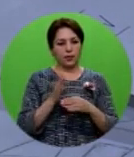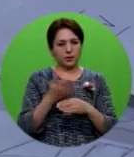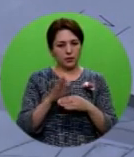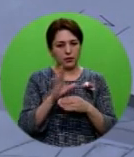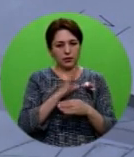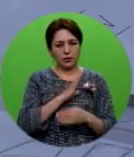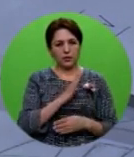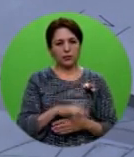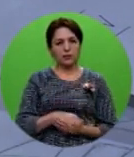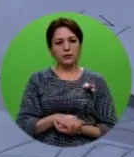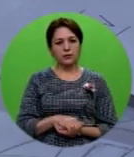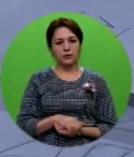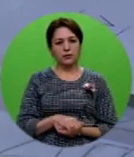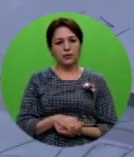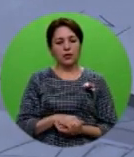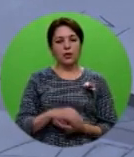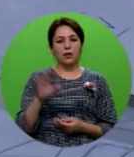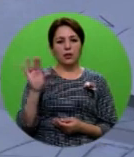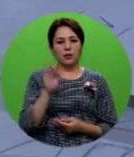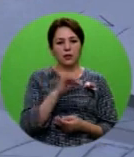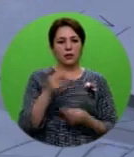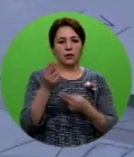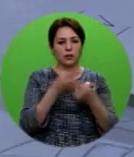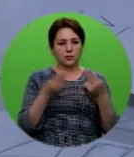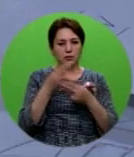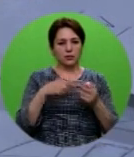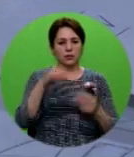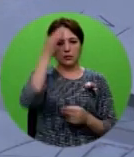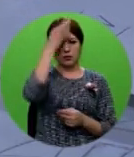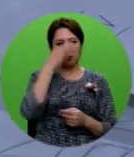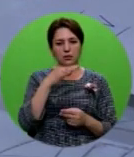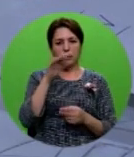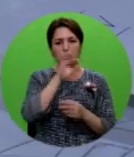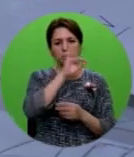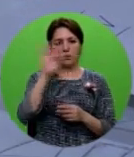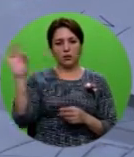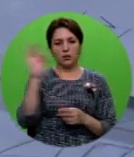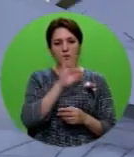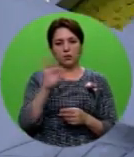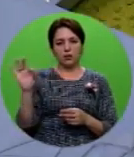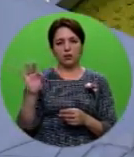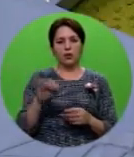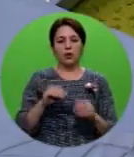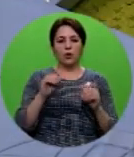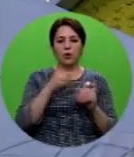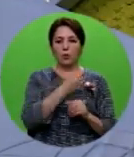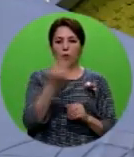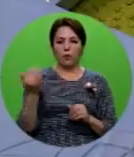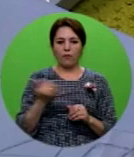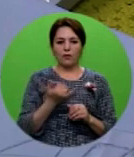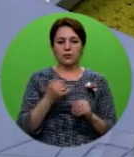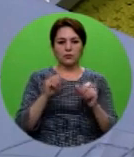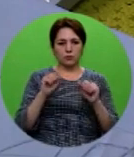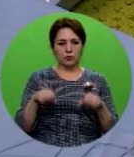разделили и начертили вот такие линии. У вас могут быть свои